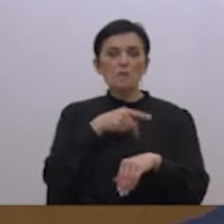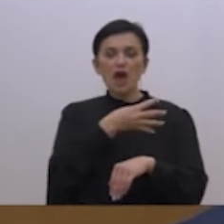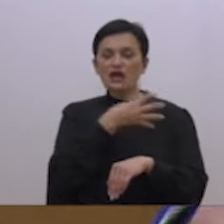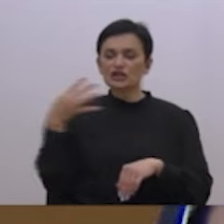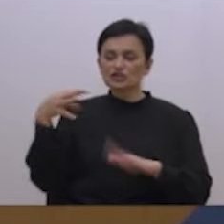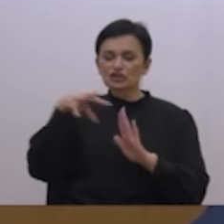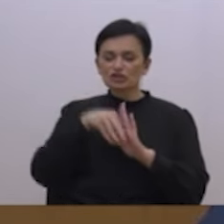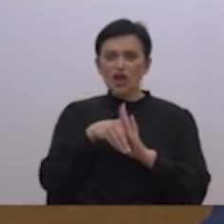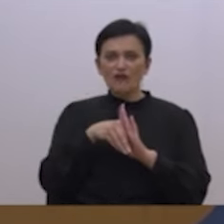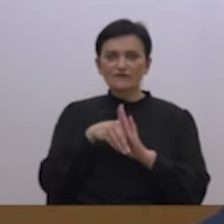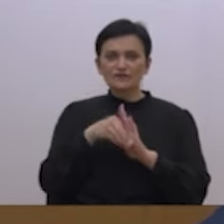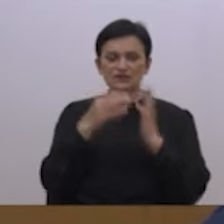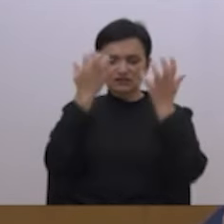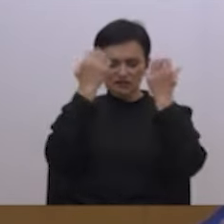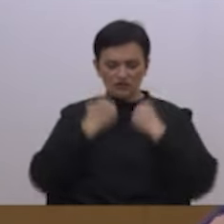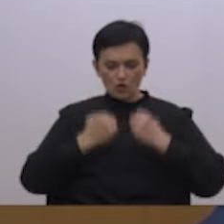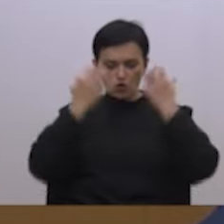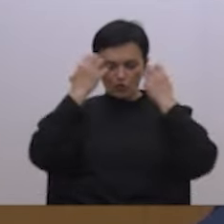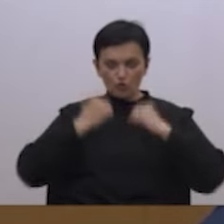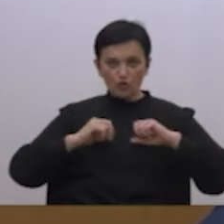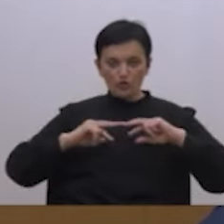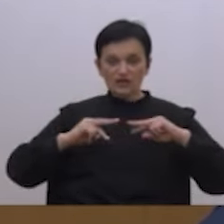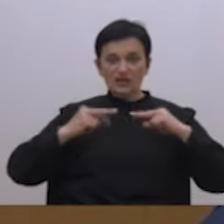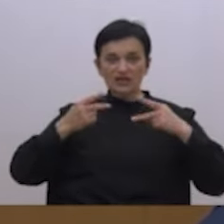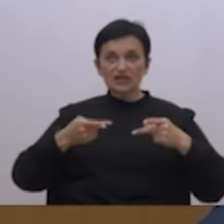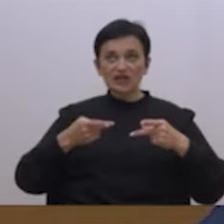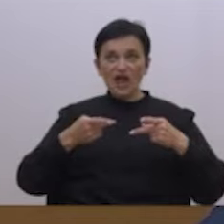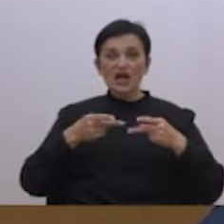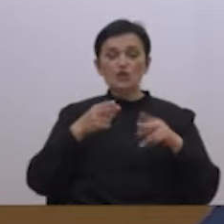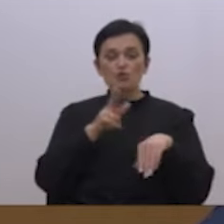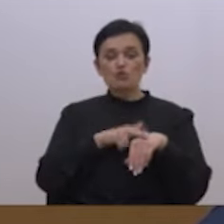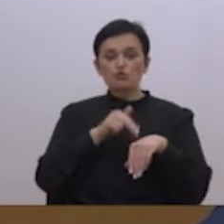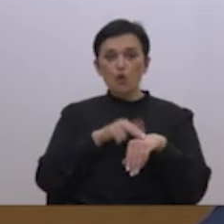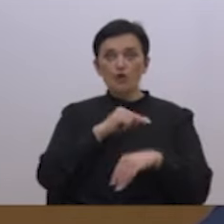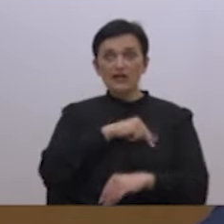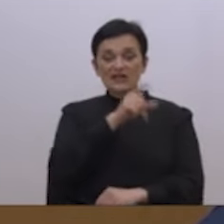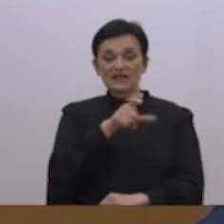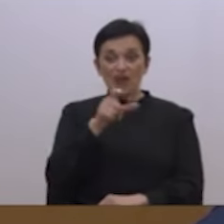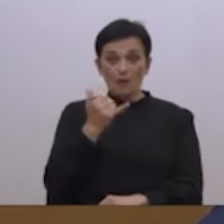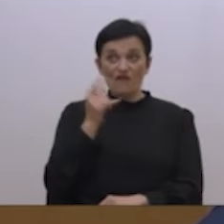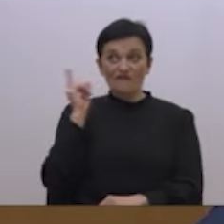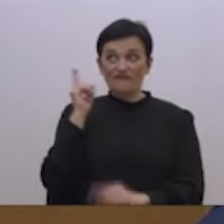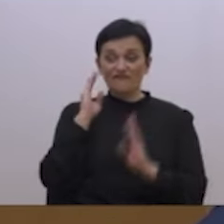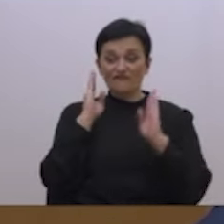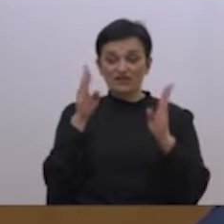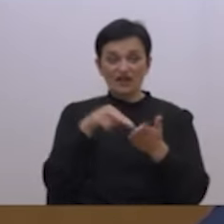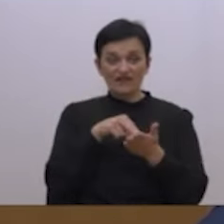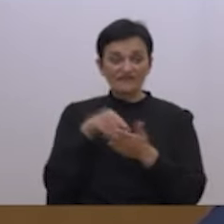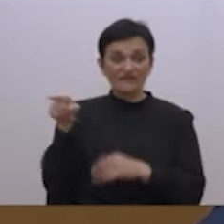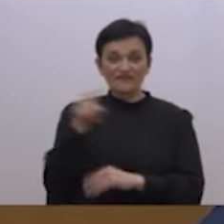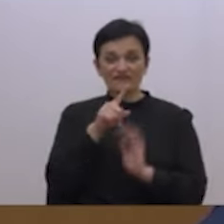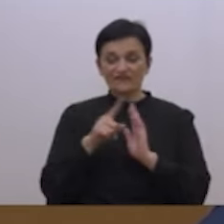შენობაში. და გადაცმული კრიმინალური პოლიციის თანამშრომლები, რომლებიც აი აქ დერეფნებში დგანან და წინ